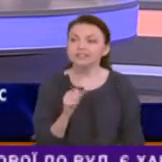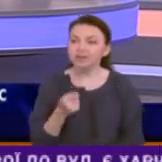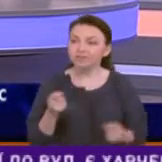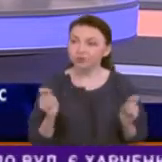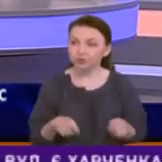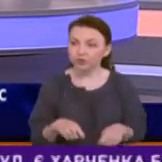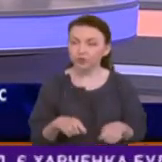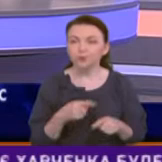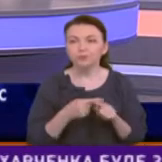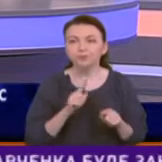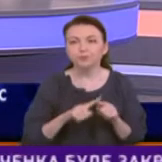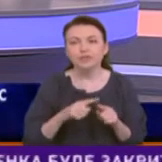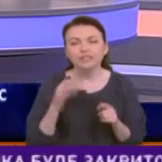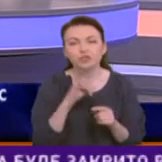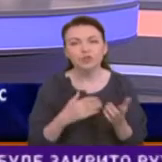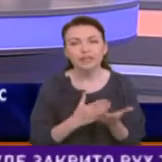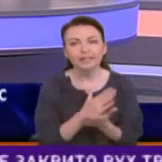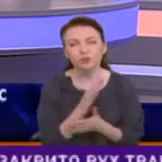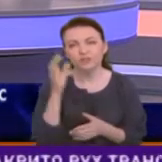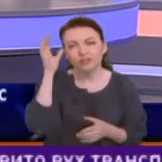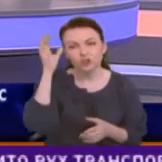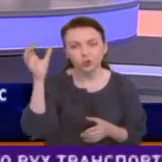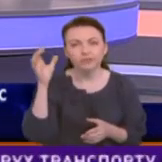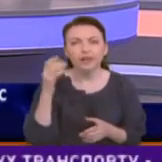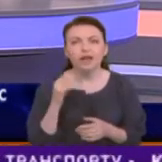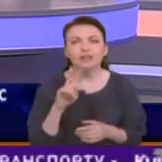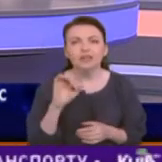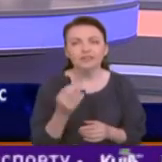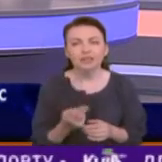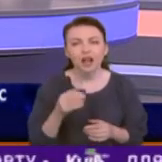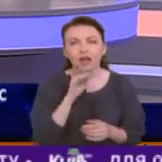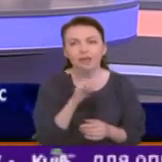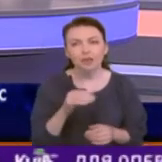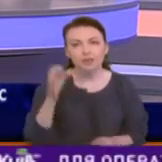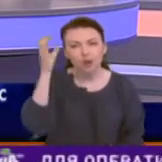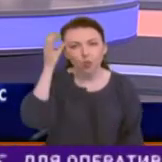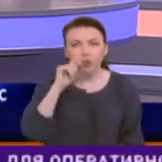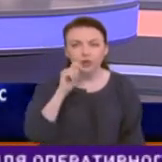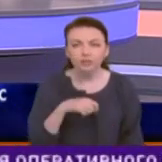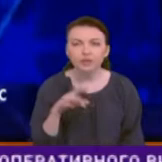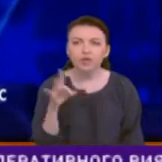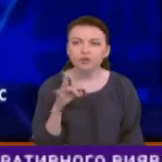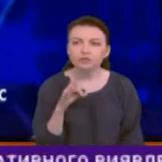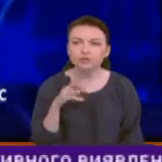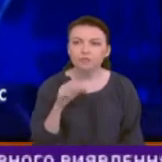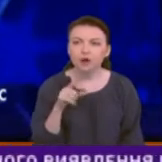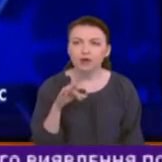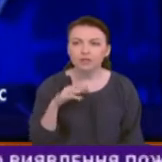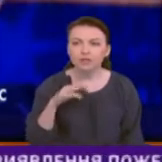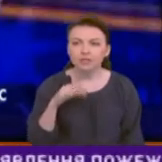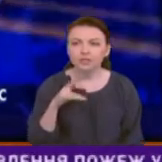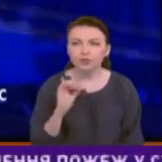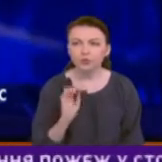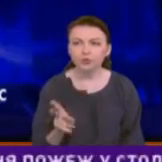філософії та історії релігії Інституту філософії імені Сковороди Національної академії наук України. І Ростислава Мартинюка. Пане Ростиславе,